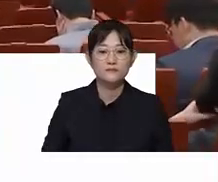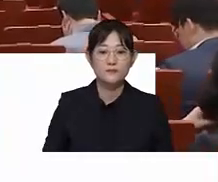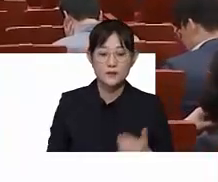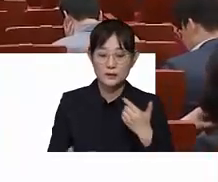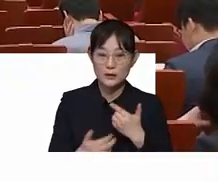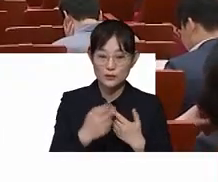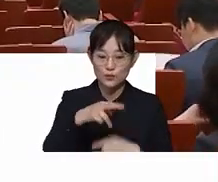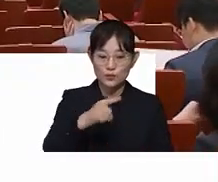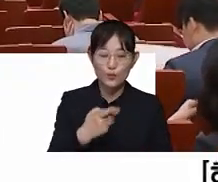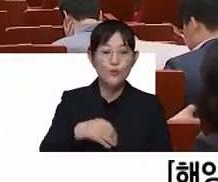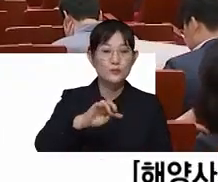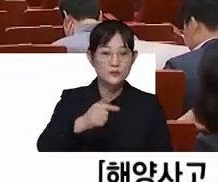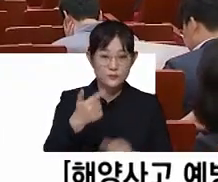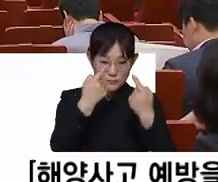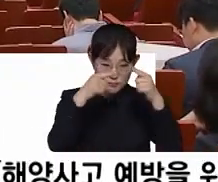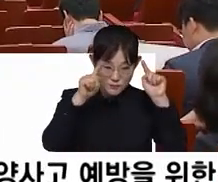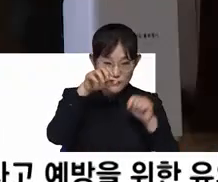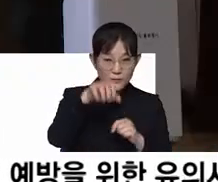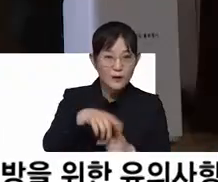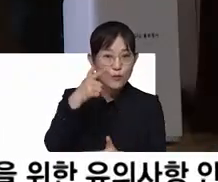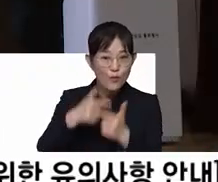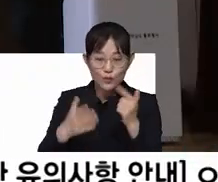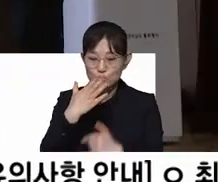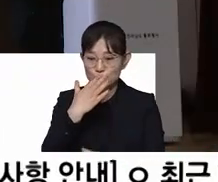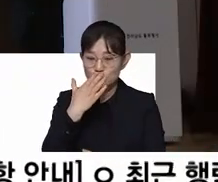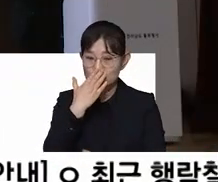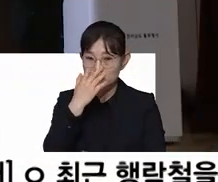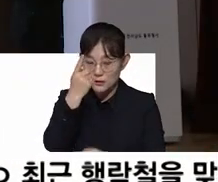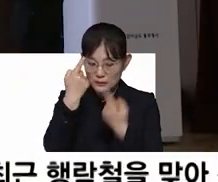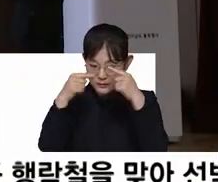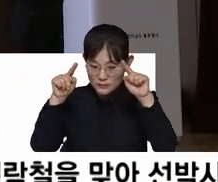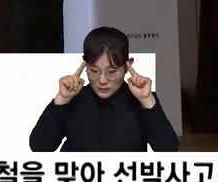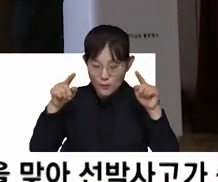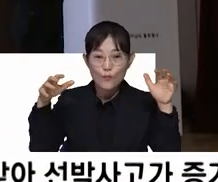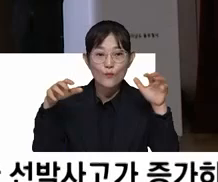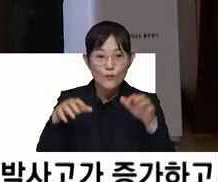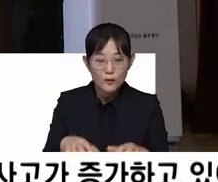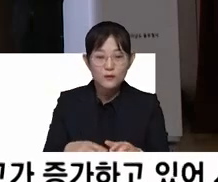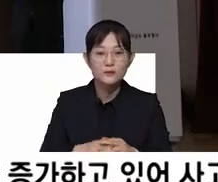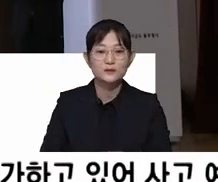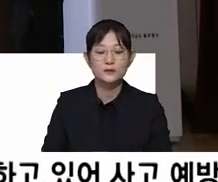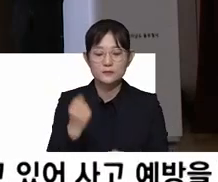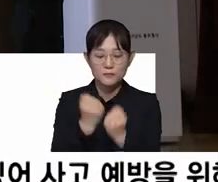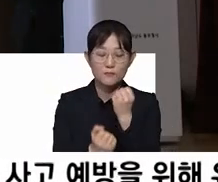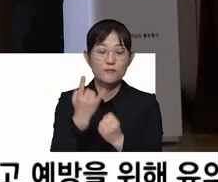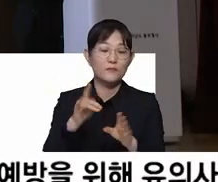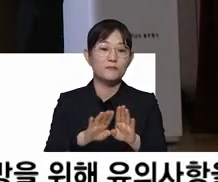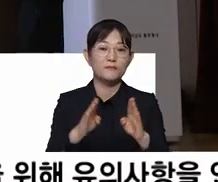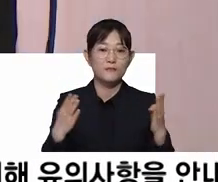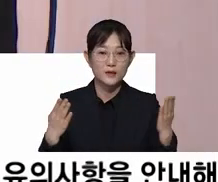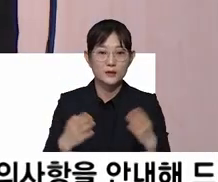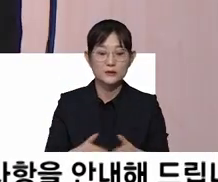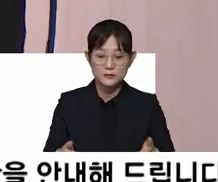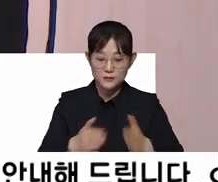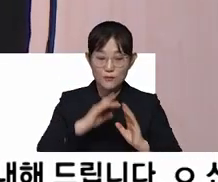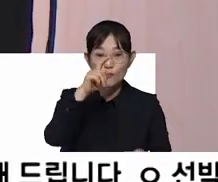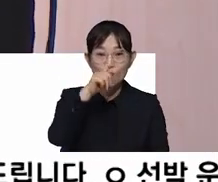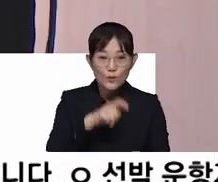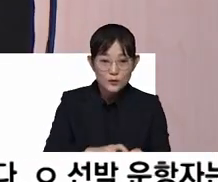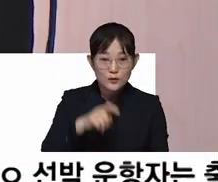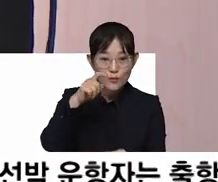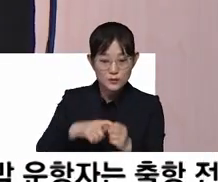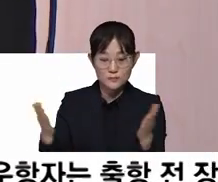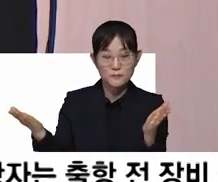나주 동신대학교에서 목포대와 순천대를 대상으로 한 공모제안 요청 설명회를 갖고 설립 취지와